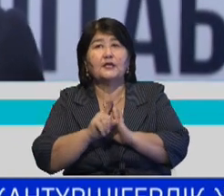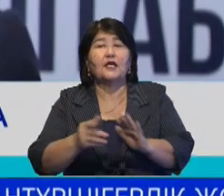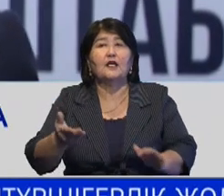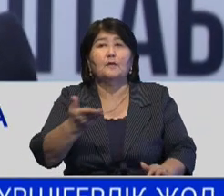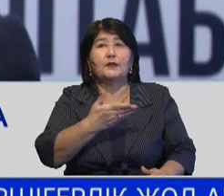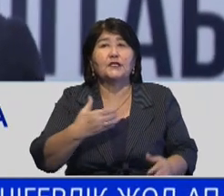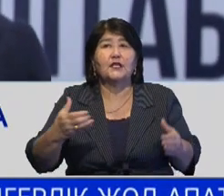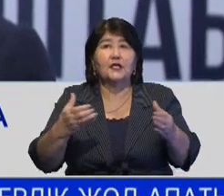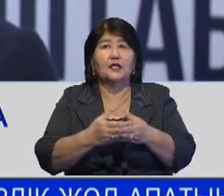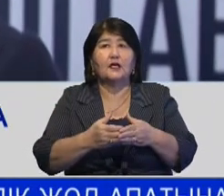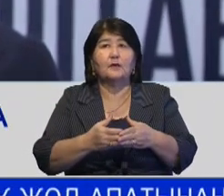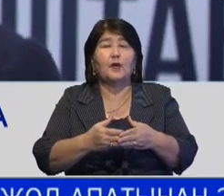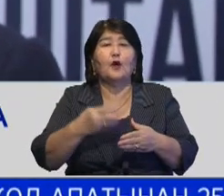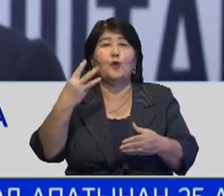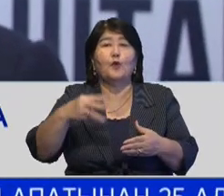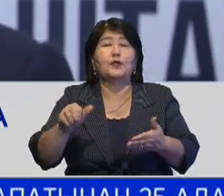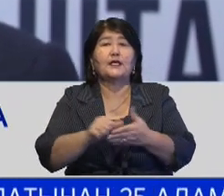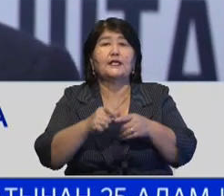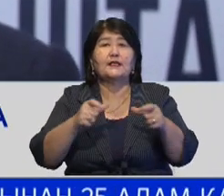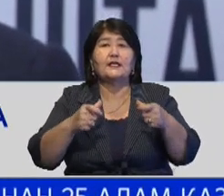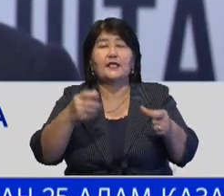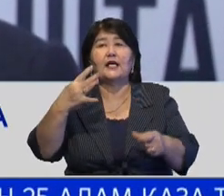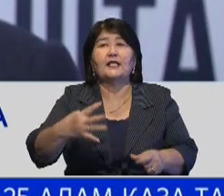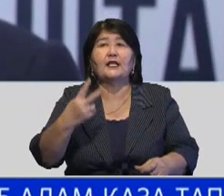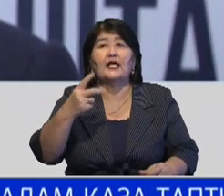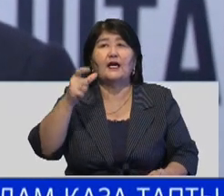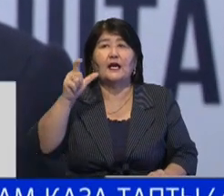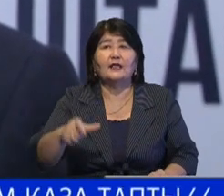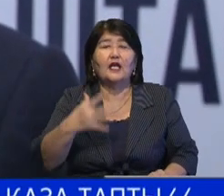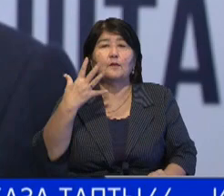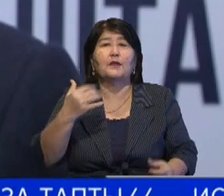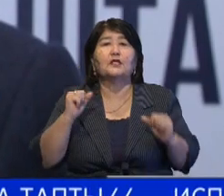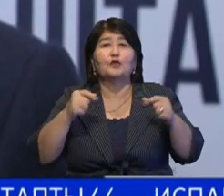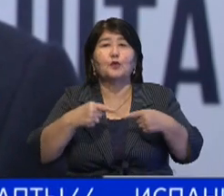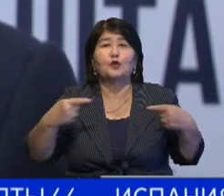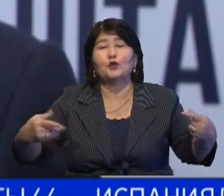Біздің командамыз 30 лицензия алып, 42 адам 5 спорт түрінен қатысады.